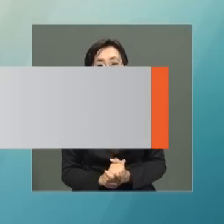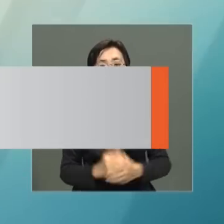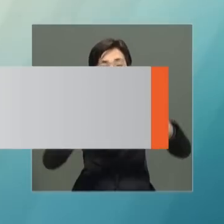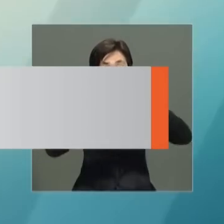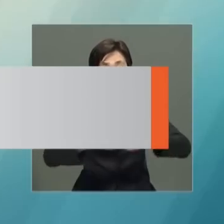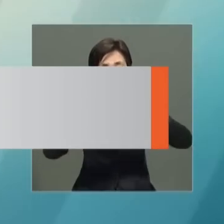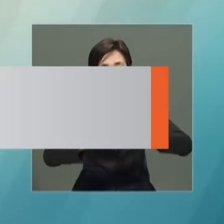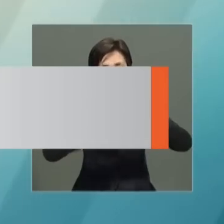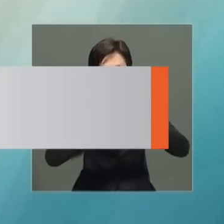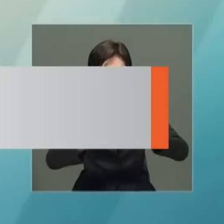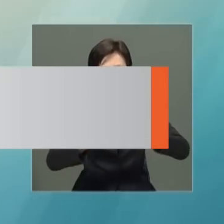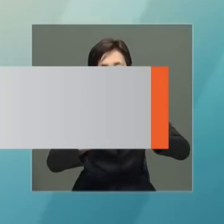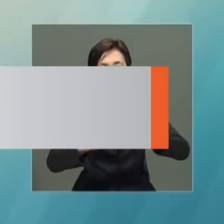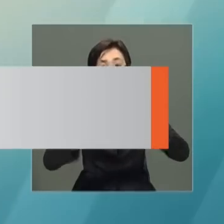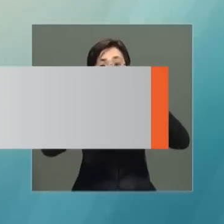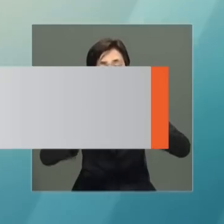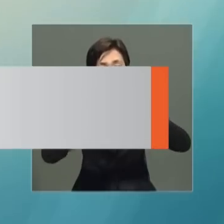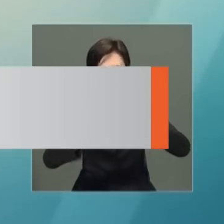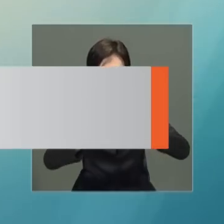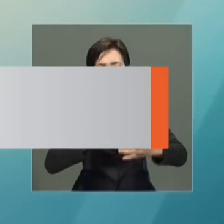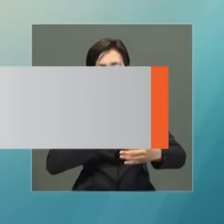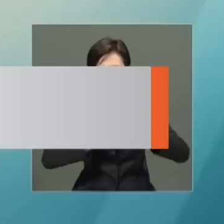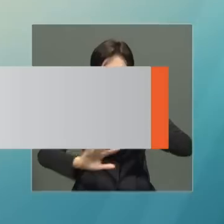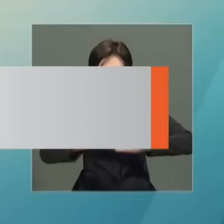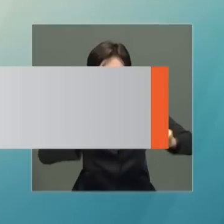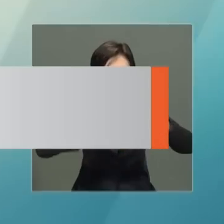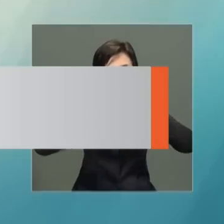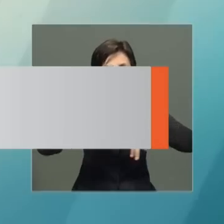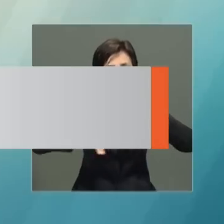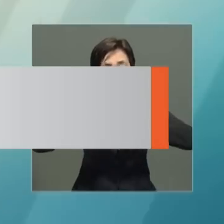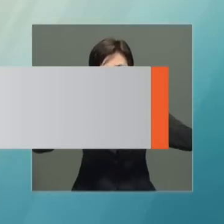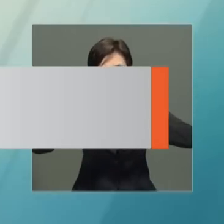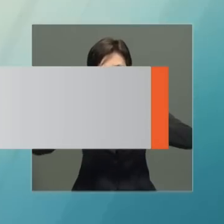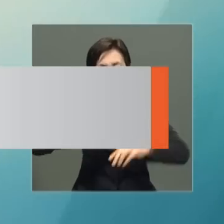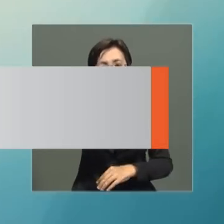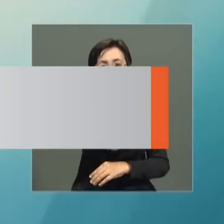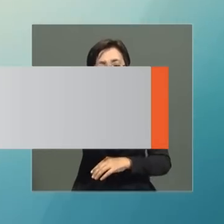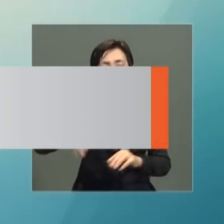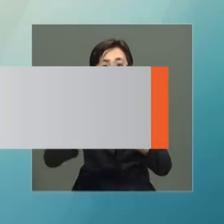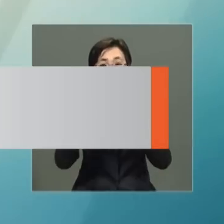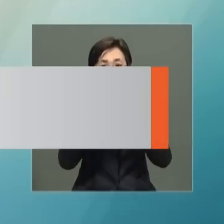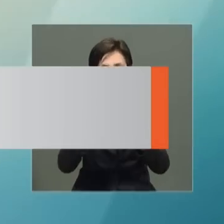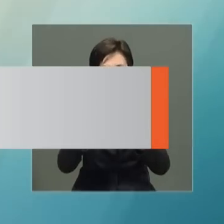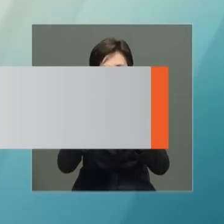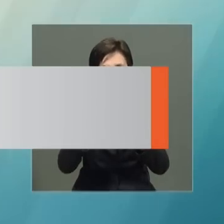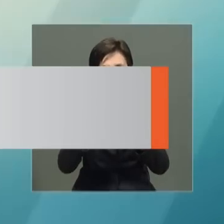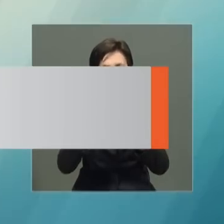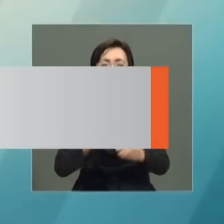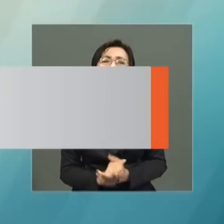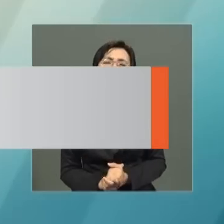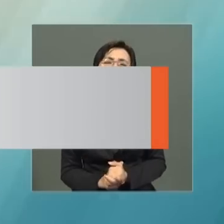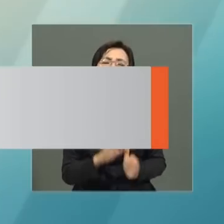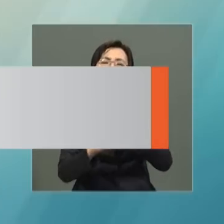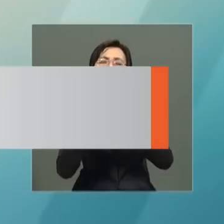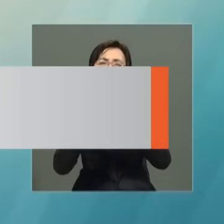รงงานที่เราต้องเข้าไปตรวจเนี่ยนะครับในตรงนี้รวมกันแล้ว 10,000 ประมาณสัก